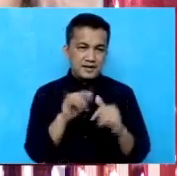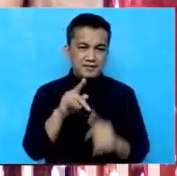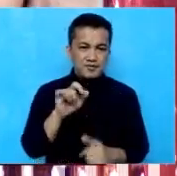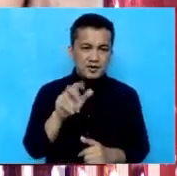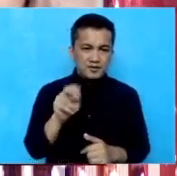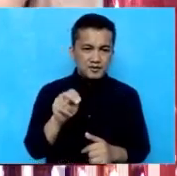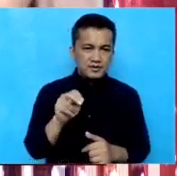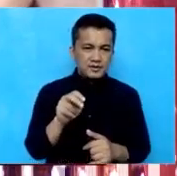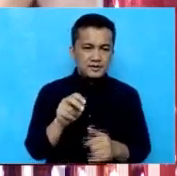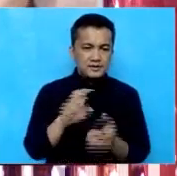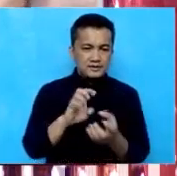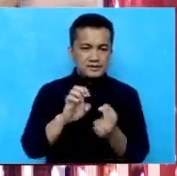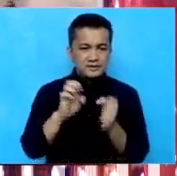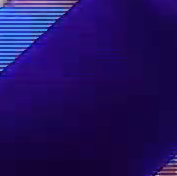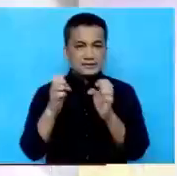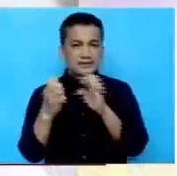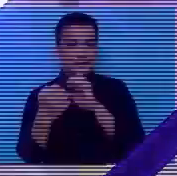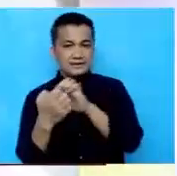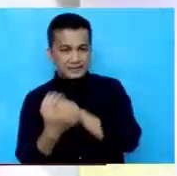na nag-evolve.